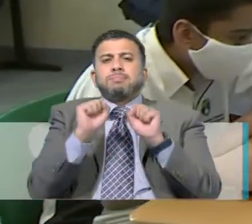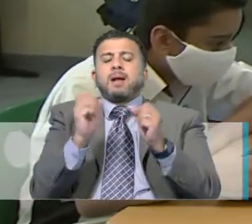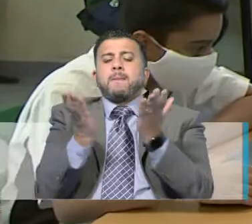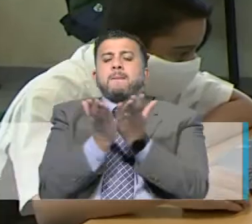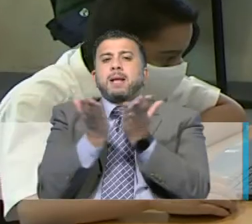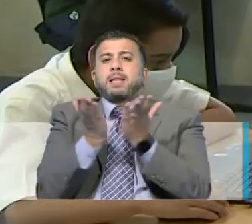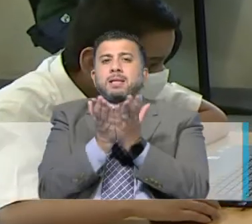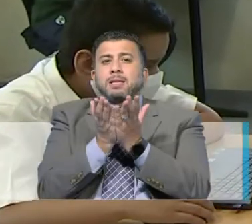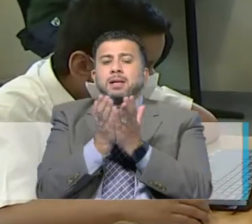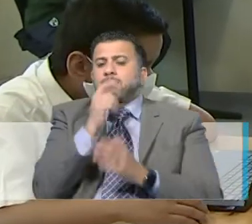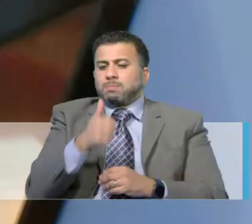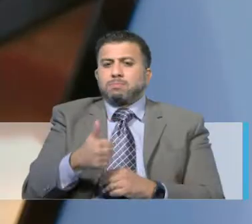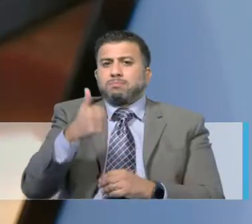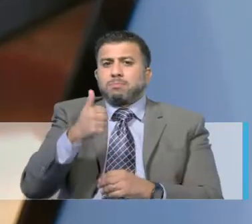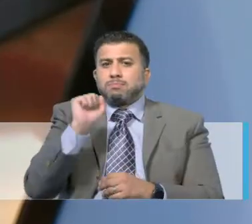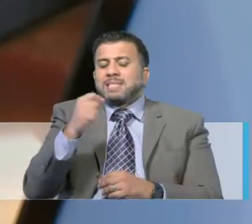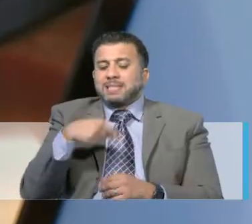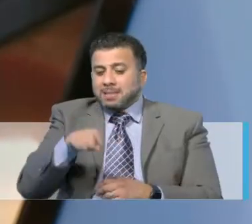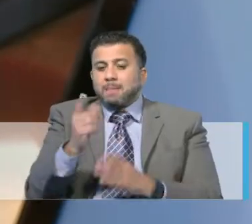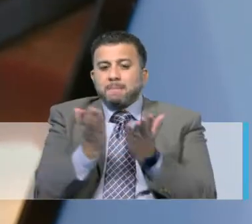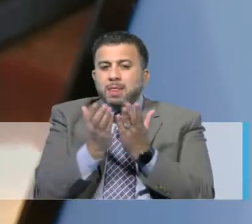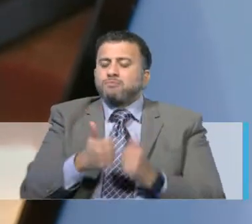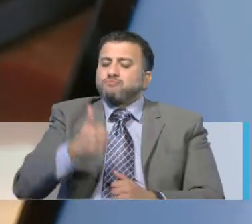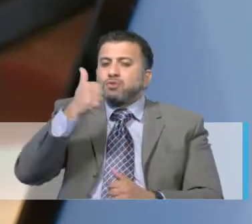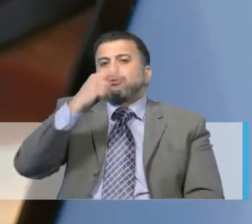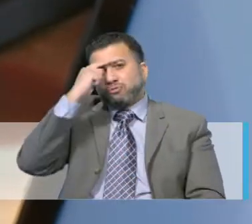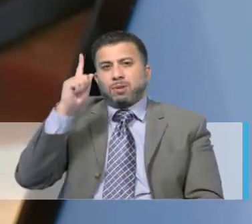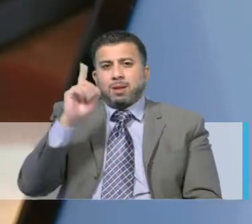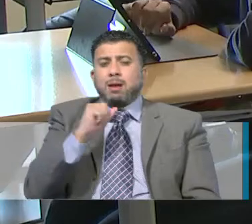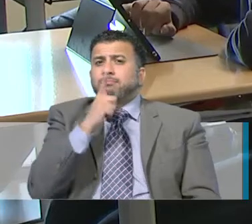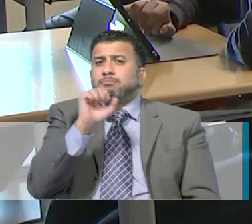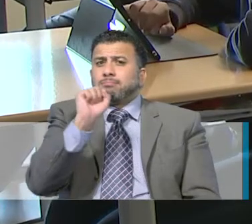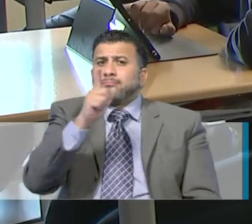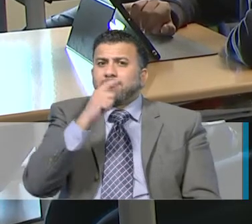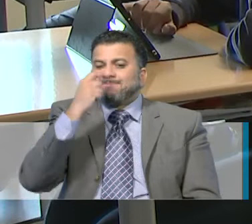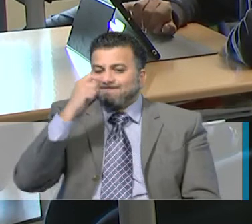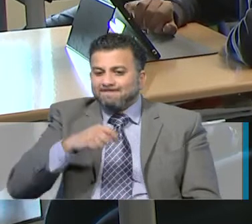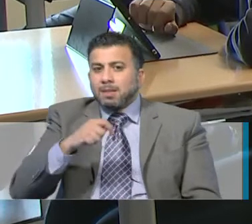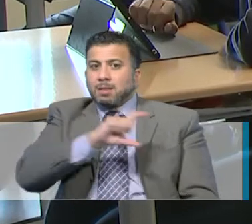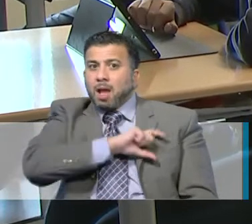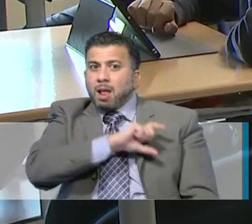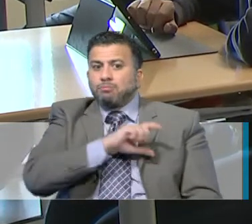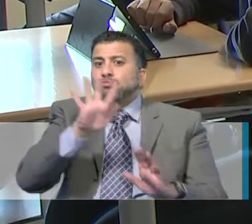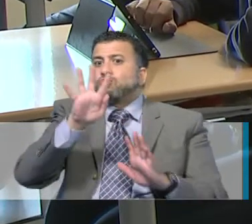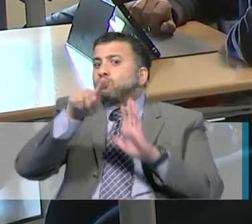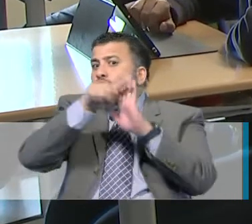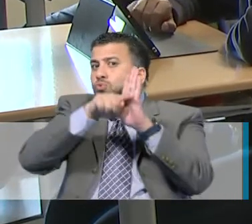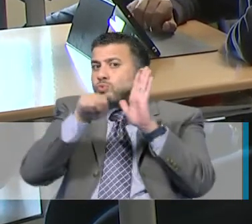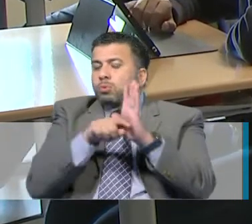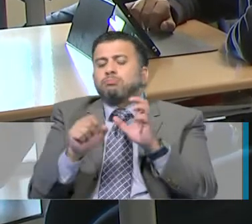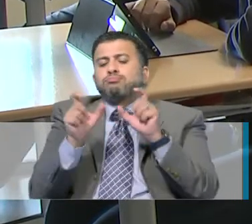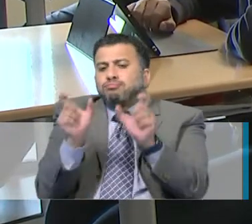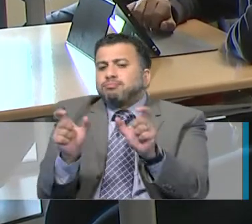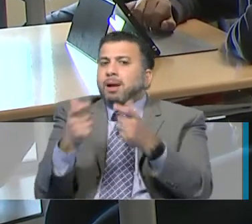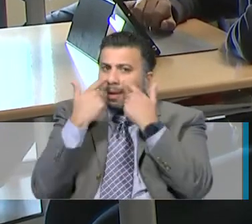المدارس ونجاح العام الدراسي. وسط التزام الطلبة بكافة الاشتراطات